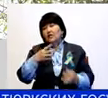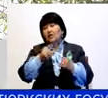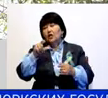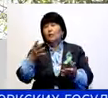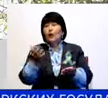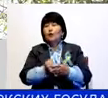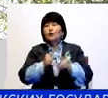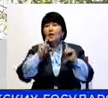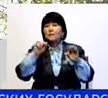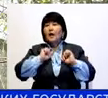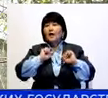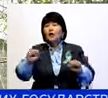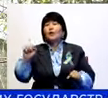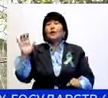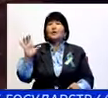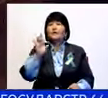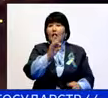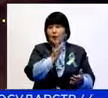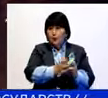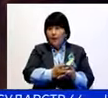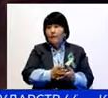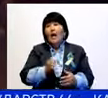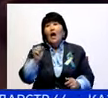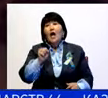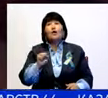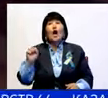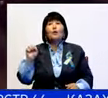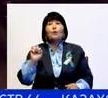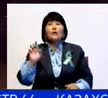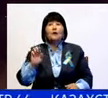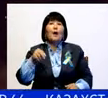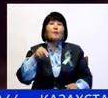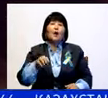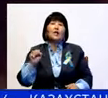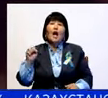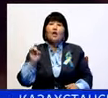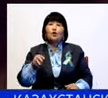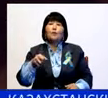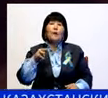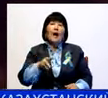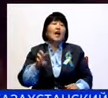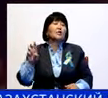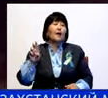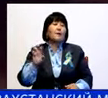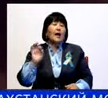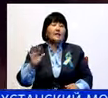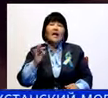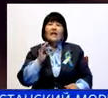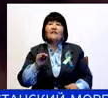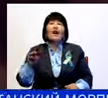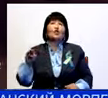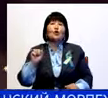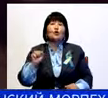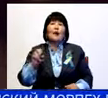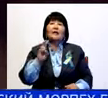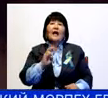удостоен звания Героя Советского Союза. Ануар Абуталипов, Петр Артемов, Макаш Балмагамбетов, Иван Журба,